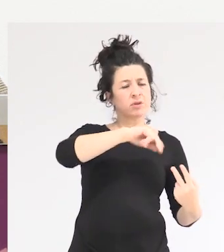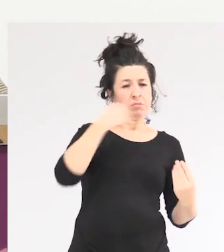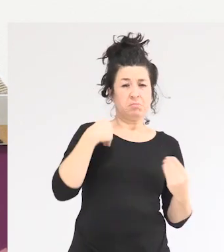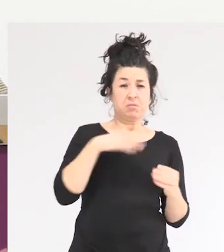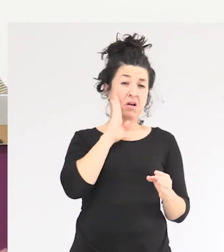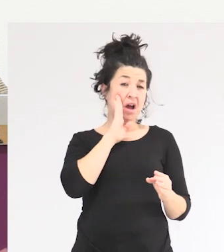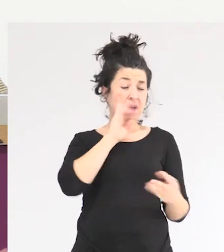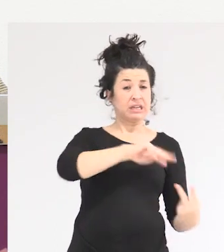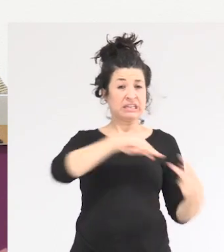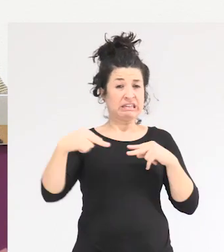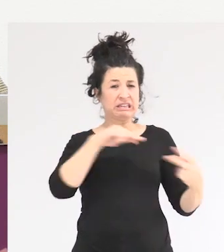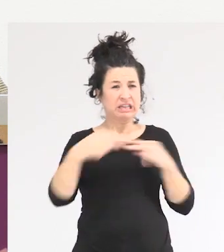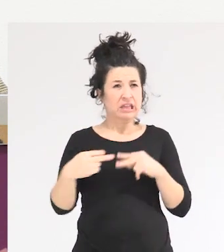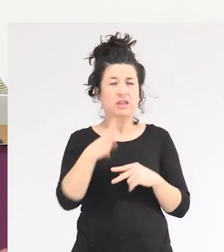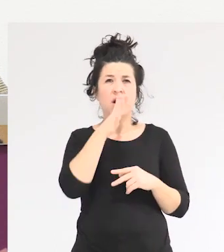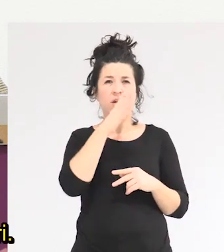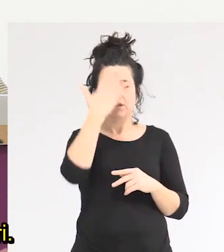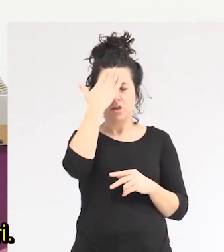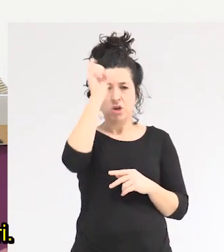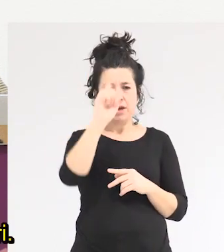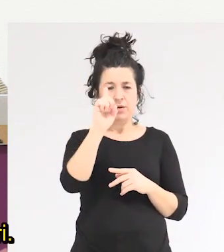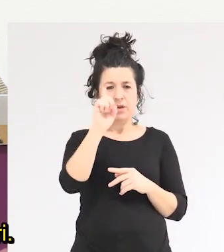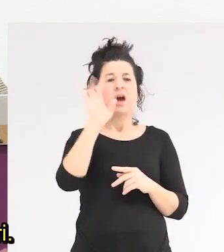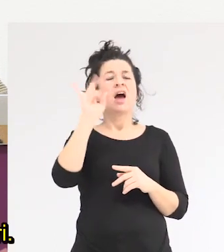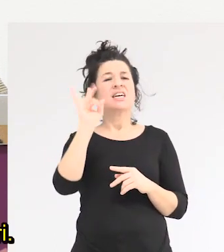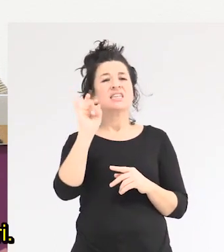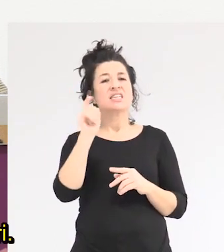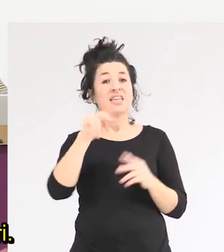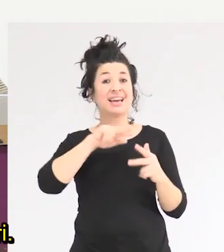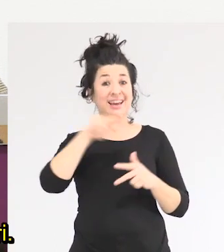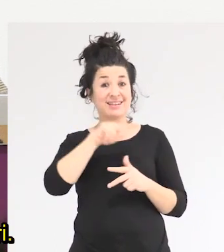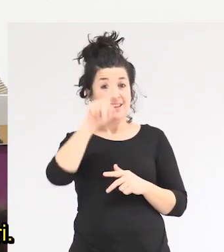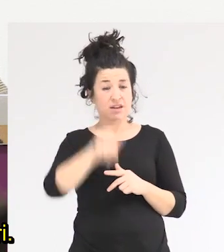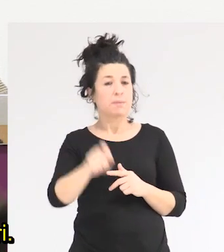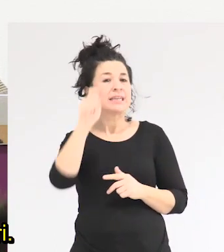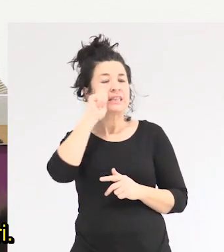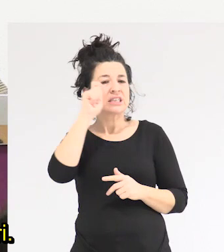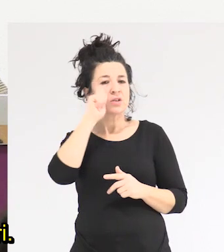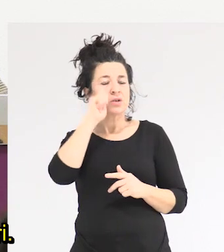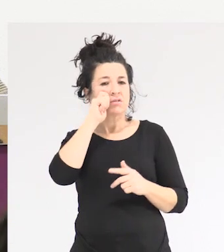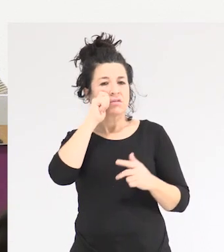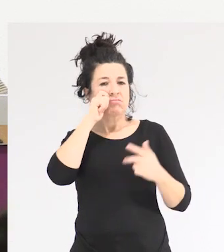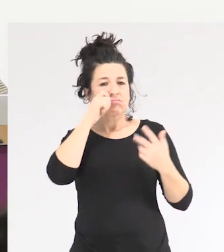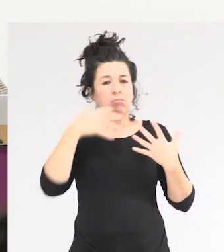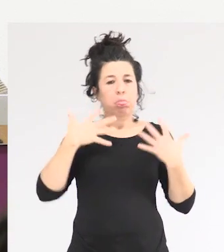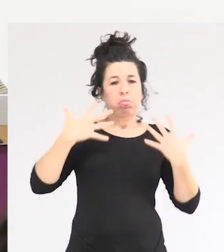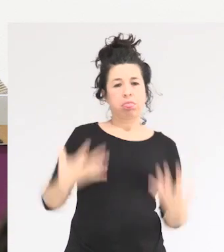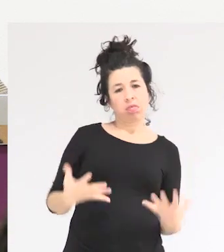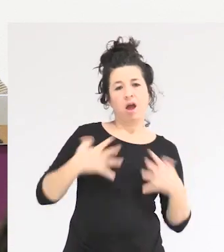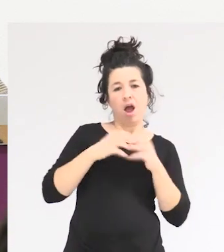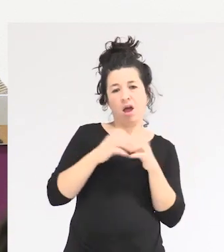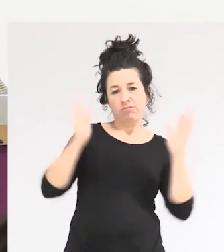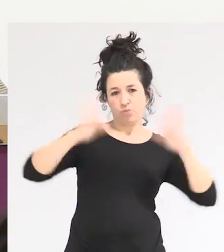justo ez dakit oraintxe bertan ez zait, ez daukat. Ah, bai, Los turistas desganados, gaztelera zatera da, 2017an, novela hori, irabazi